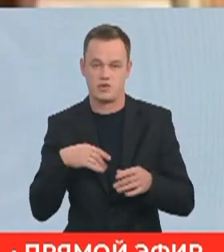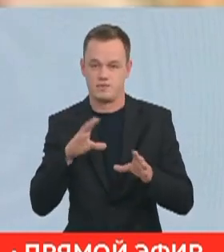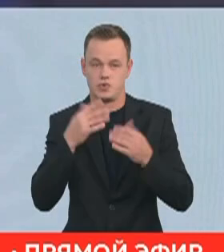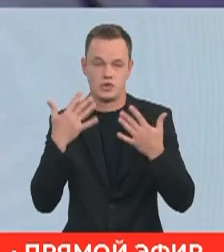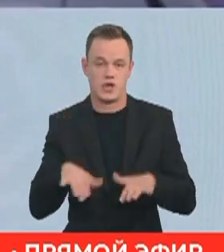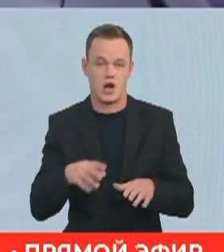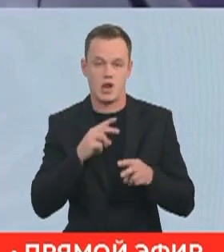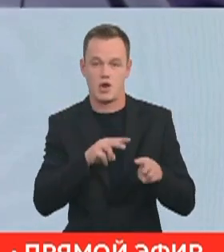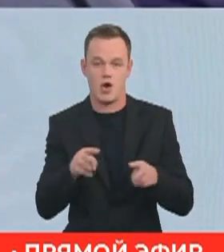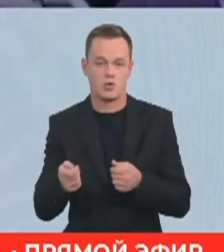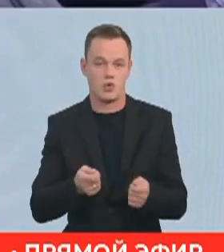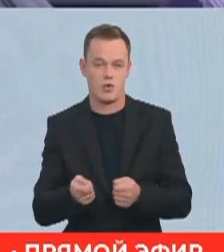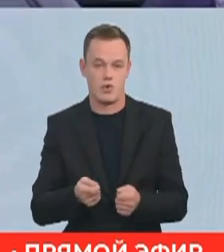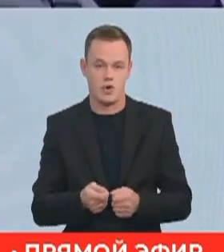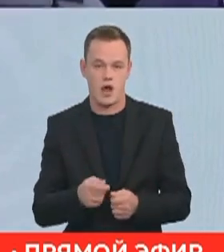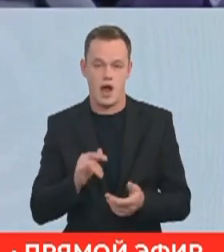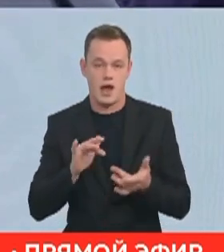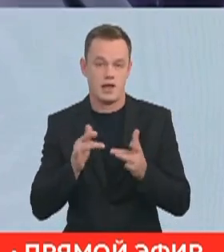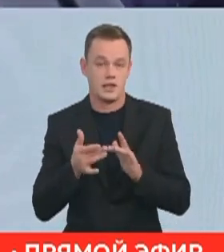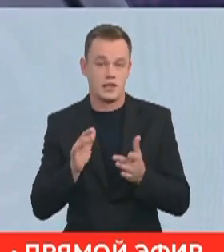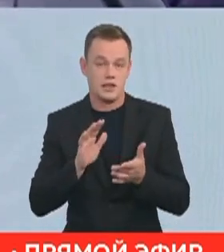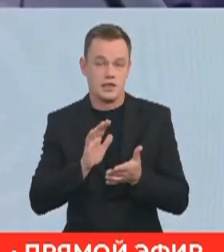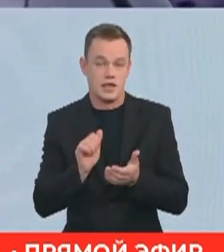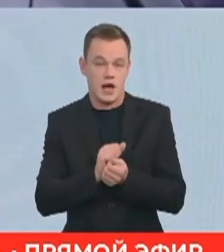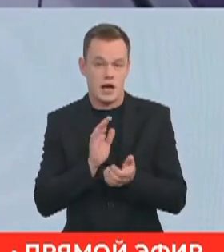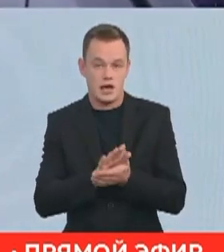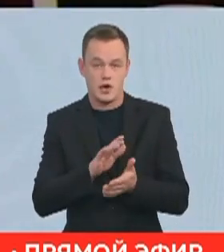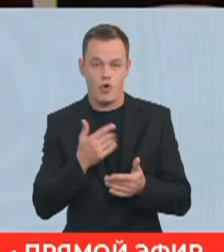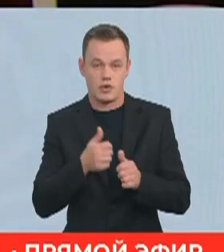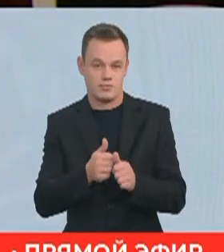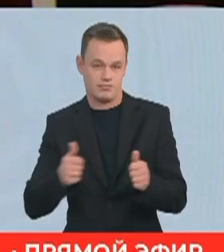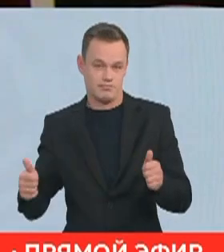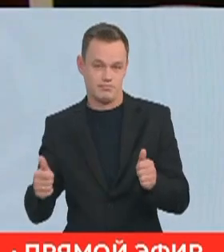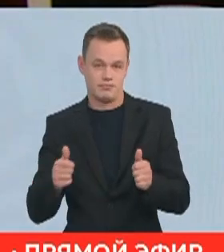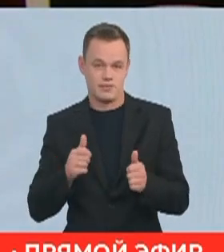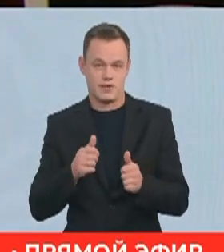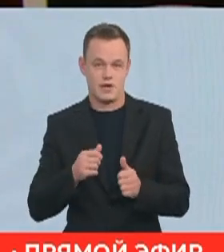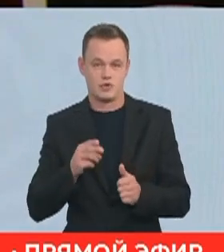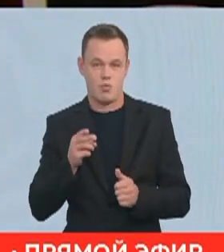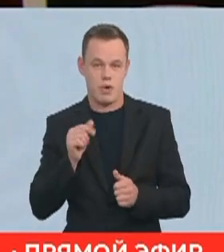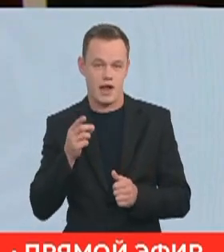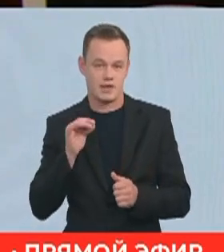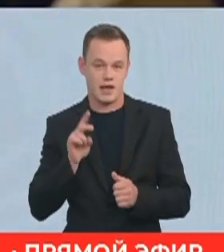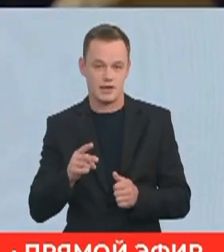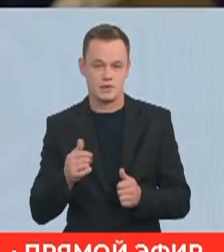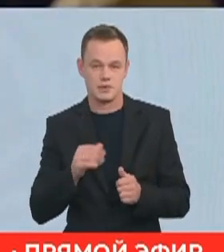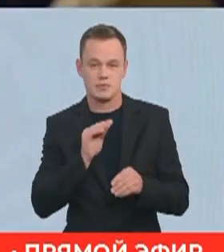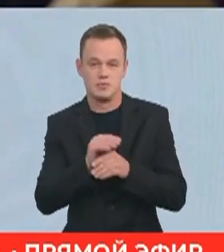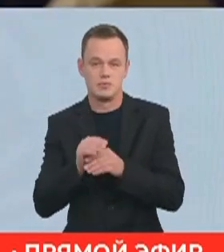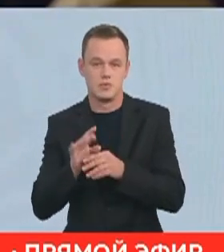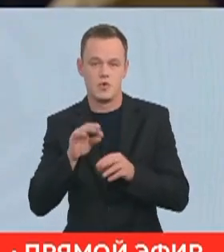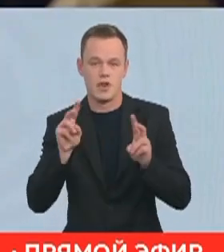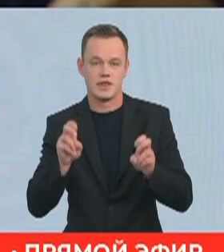полный контроль. А Нью-Йорк Таймс после того, как из гонки выбыл самый зрелый кандидат Джо Байден, теперь пытается спекулировать на